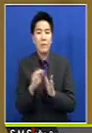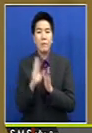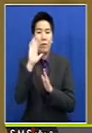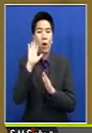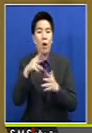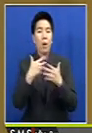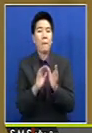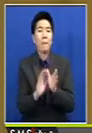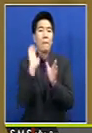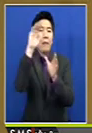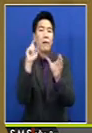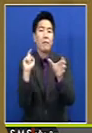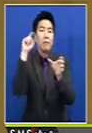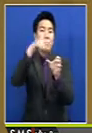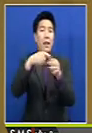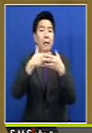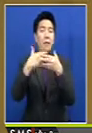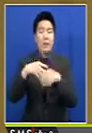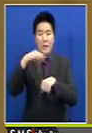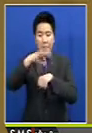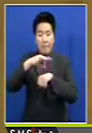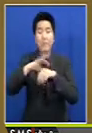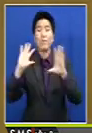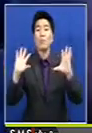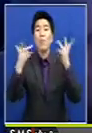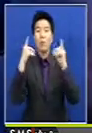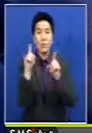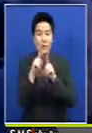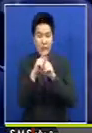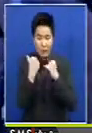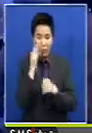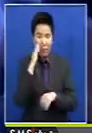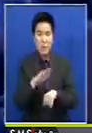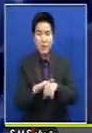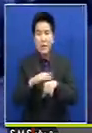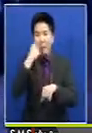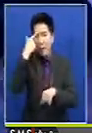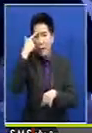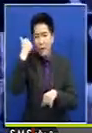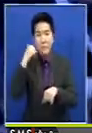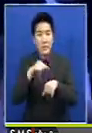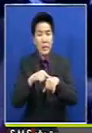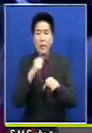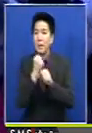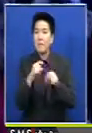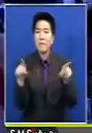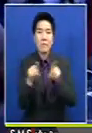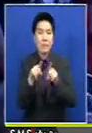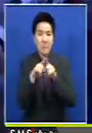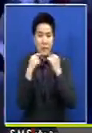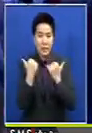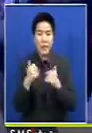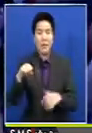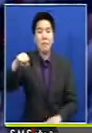ยอดนักยัดห่วงของอเมริกานะคะที่ก็เพิ่งอำลาวงการไปเหมือนกันโคบี้ไบรอันเขาฉายาแบล็กแมมบ้าและเขาก็ทำแบบนี้เลยนะคะ